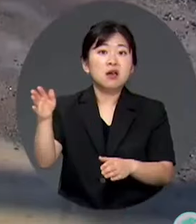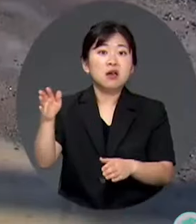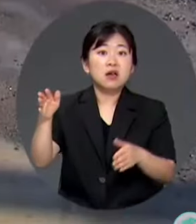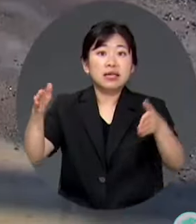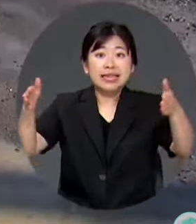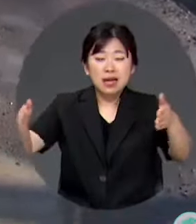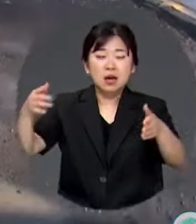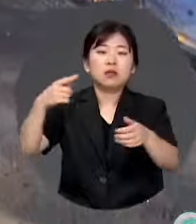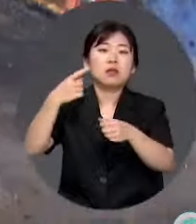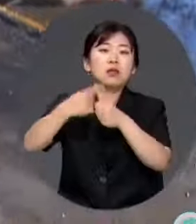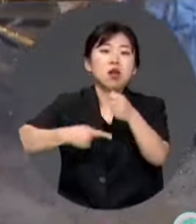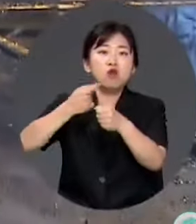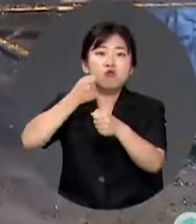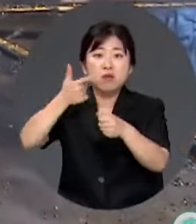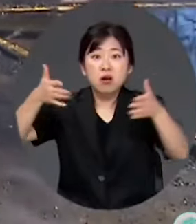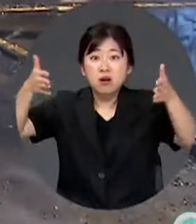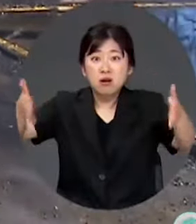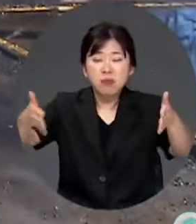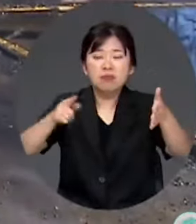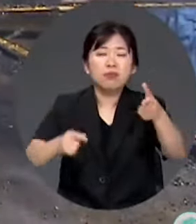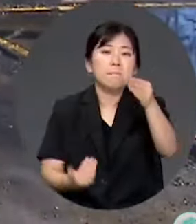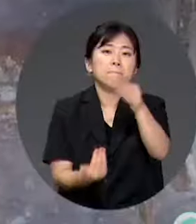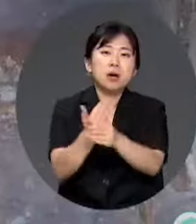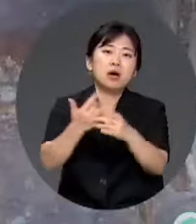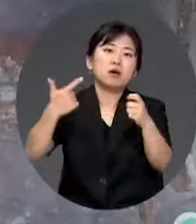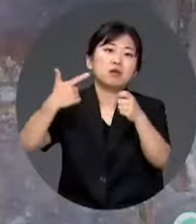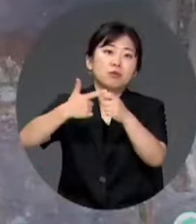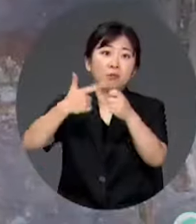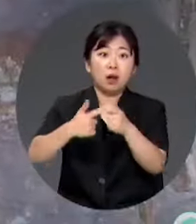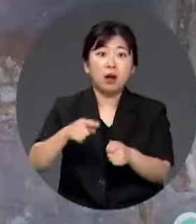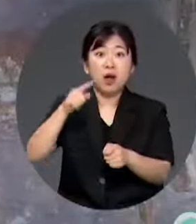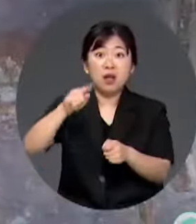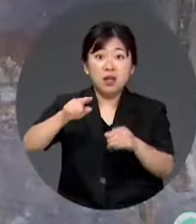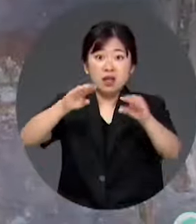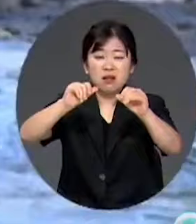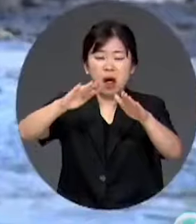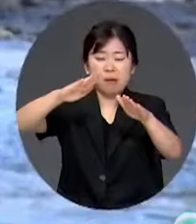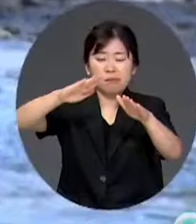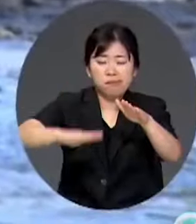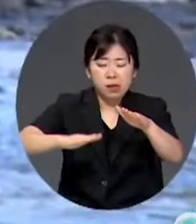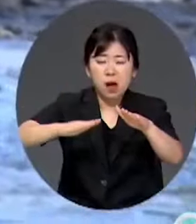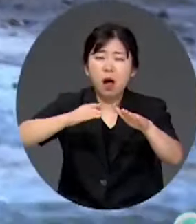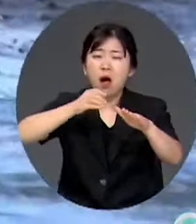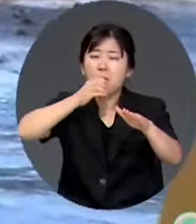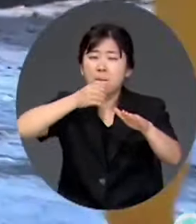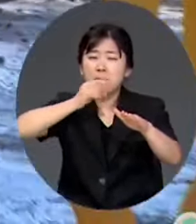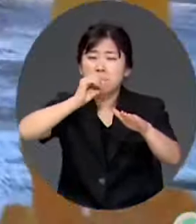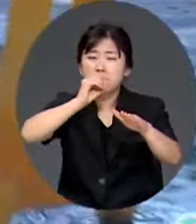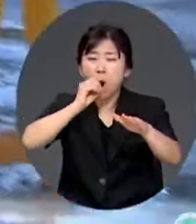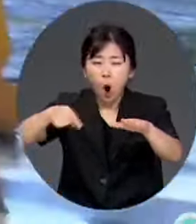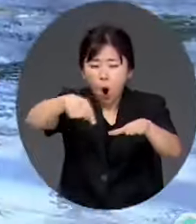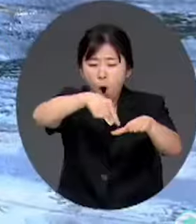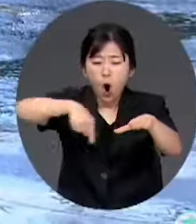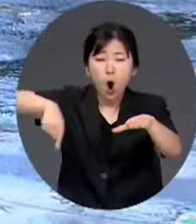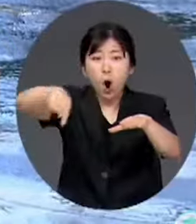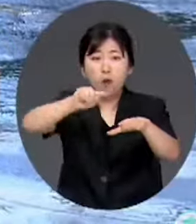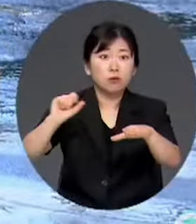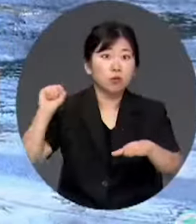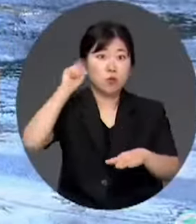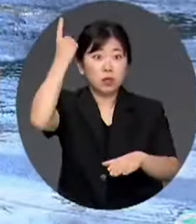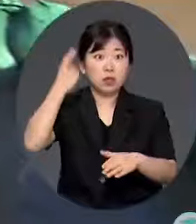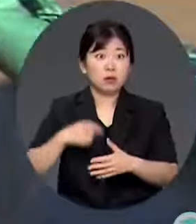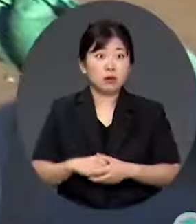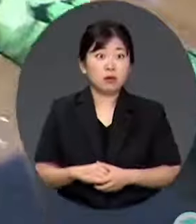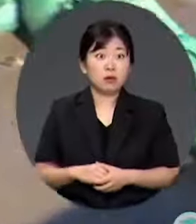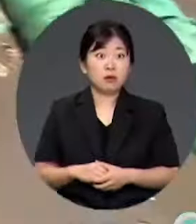노후된 하수관은 지안 치마 이른바 싱크홀의 발생 원인이 되기도 합니다 국토안전 관리원에 따르면 최근 5년간